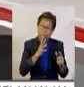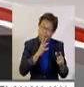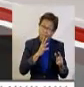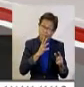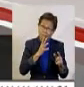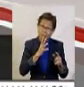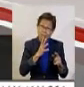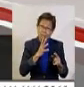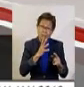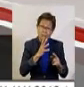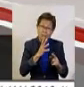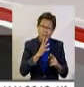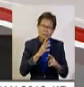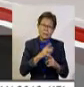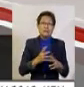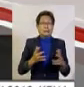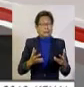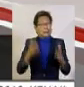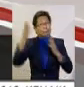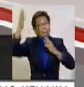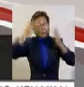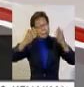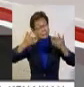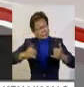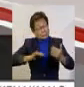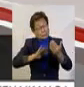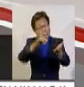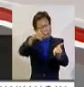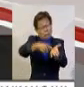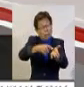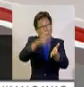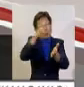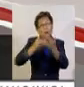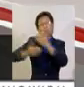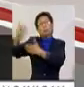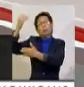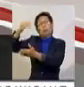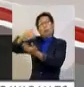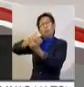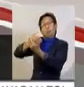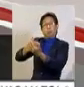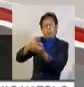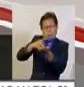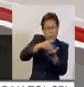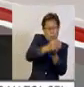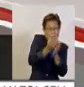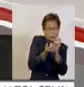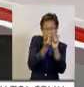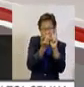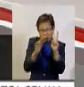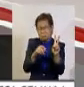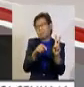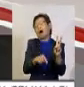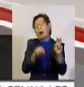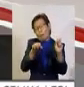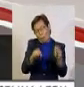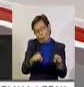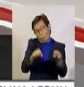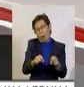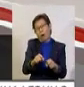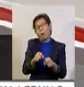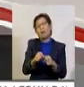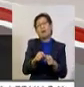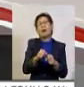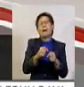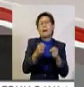Wan Ismail, dalam keadaan negara berdepan hutang kerajaan terdahulu, belanjawan 2019 masih mampu memberi